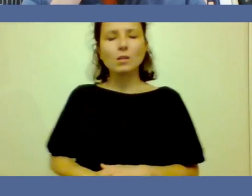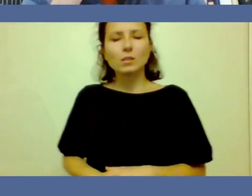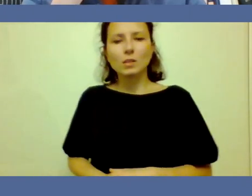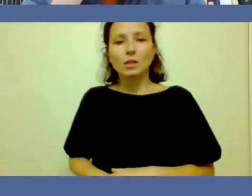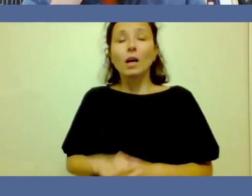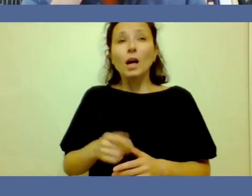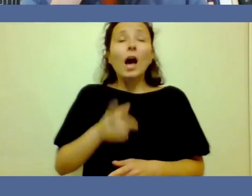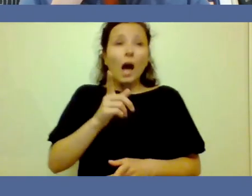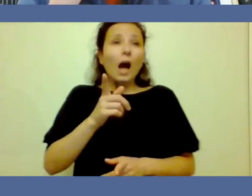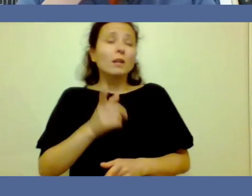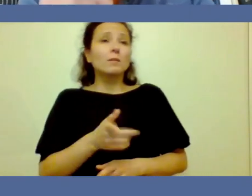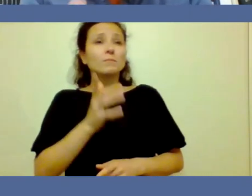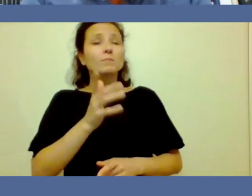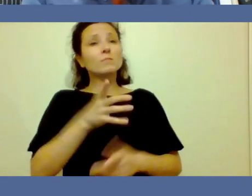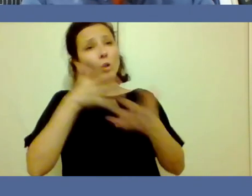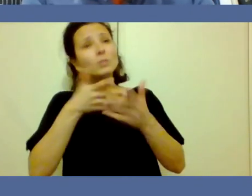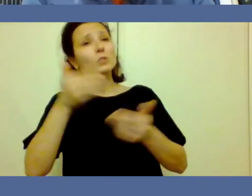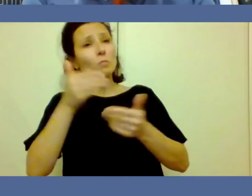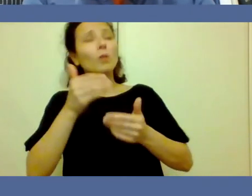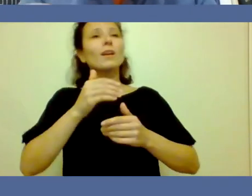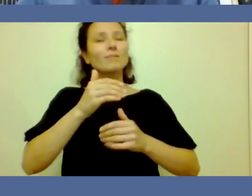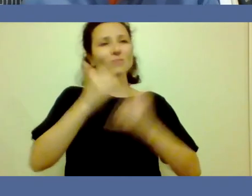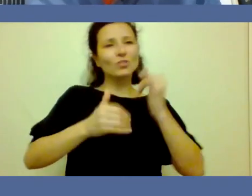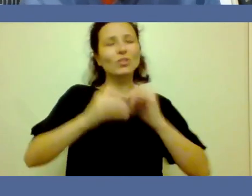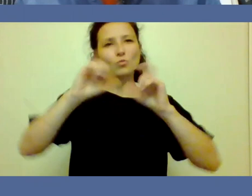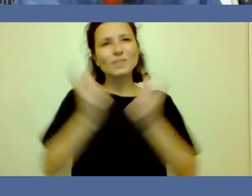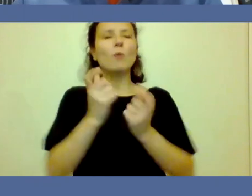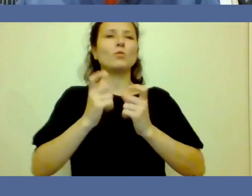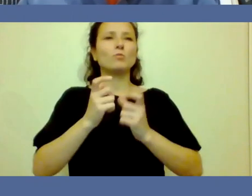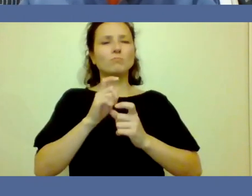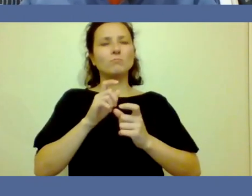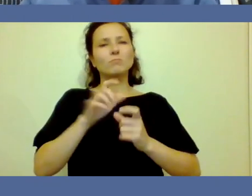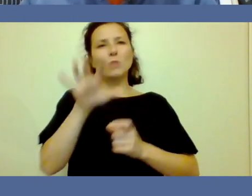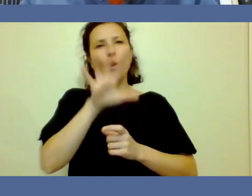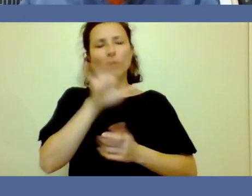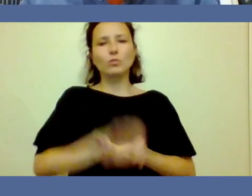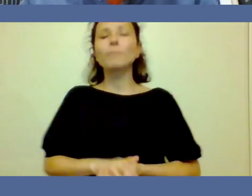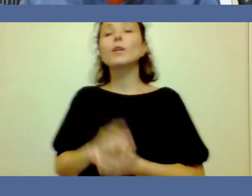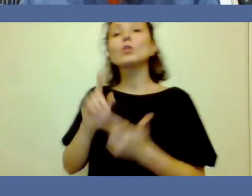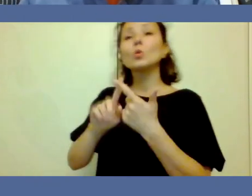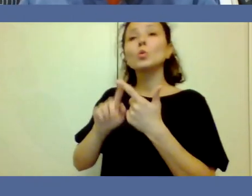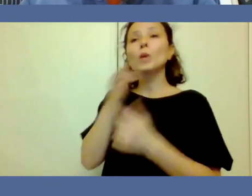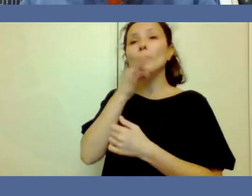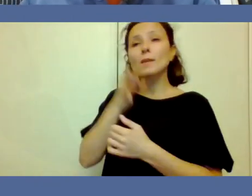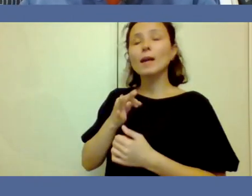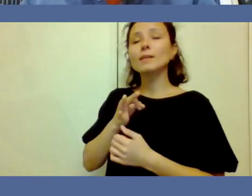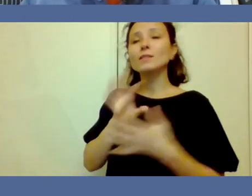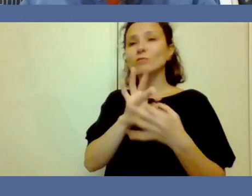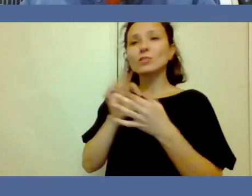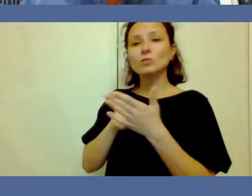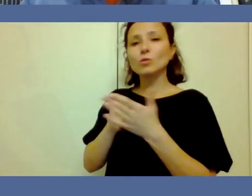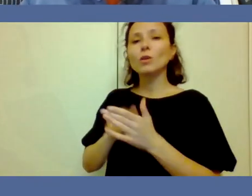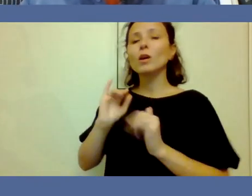jak zobaczę całość. Także dobrego odbioru. Z tym jest związane drugie pytanie, które dostaliśmy od czytelników. Jak duży wpływ miała pani